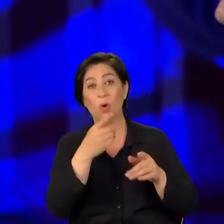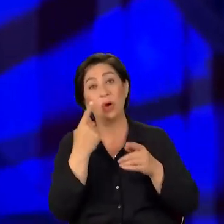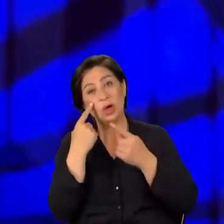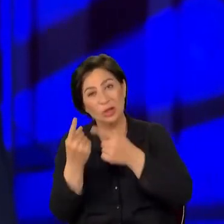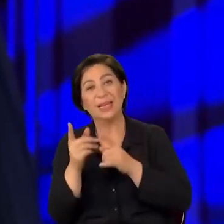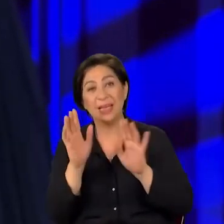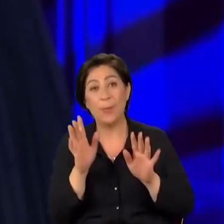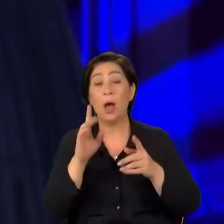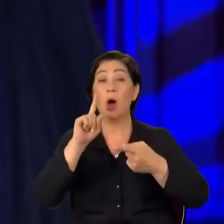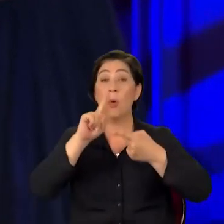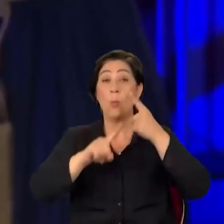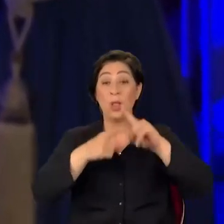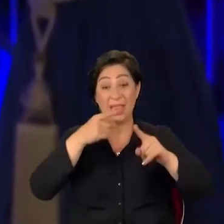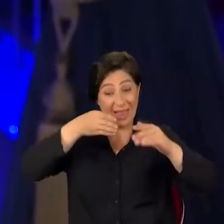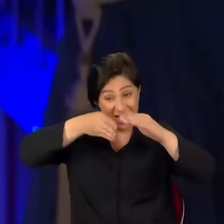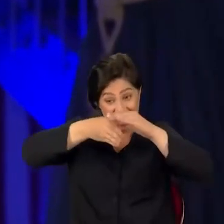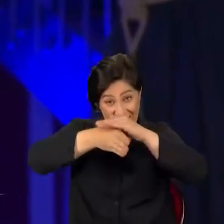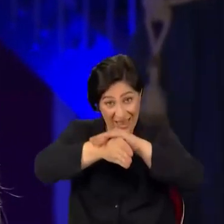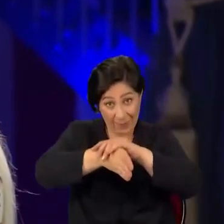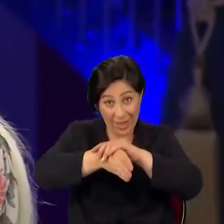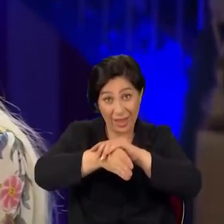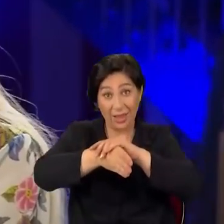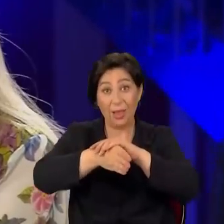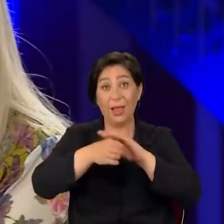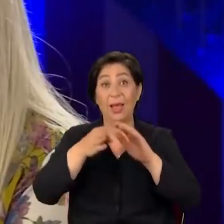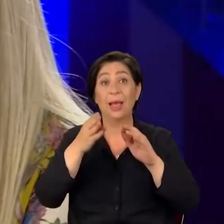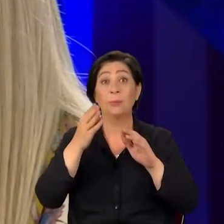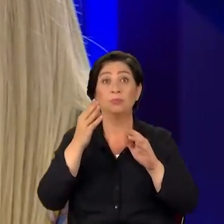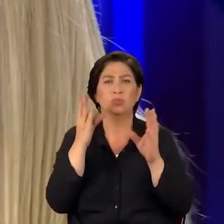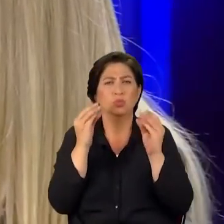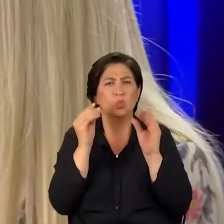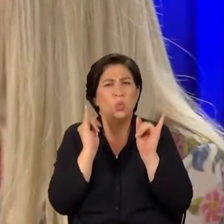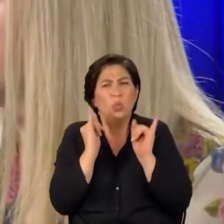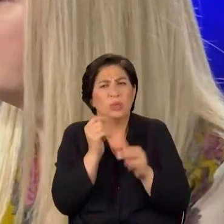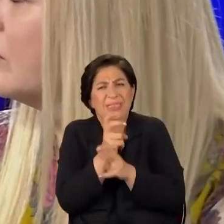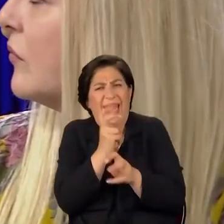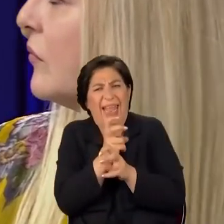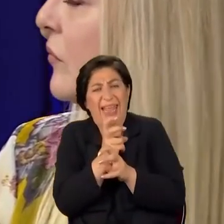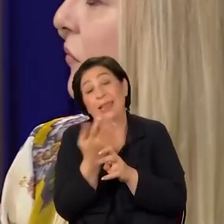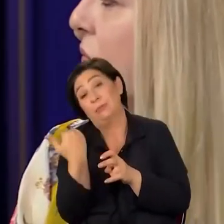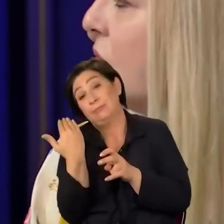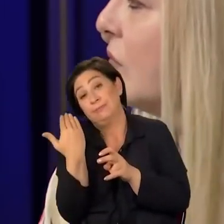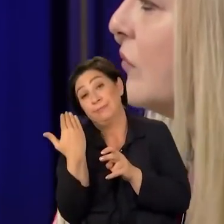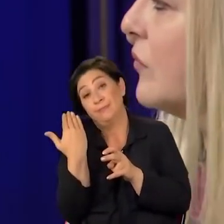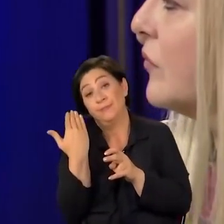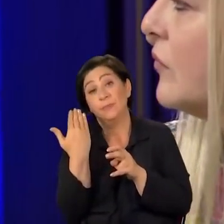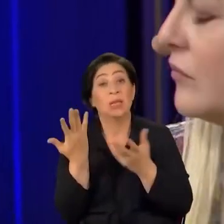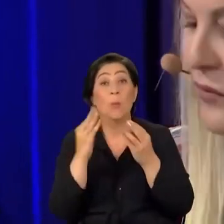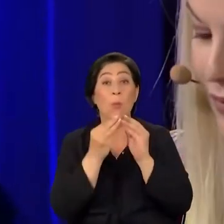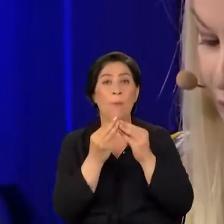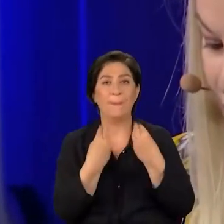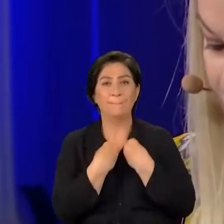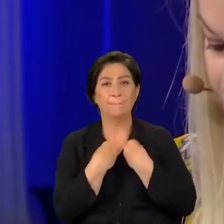ona, siyasete girmek tukakaydı bir dönem. Şundan çünkü sorun